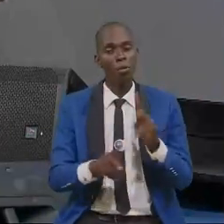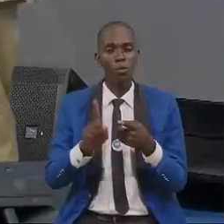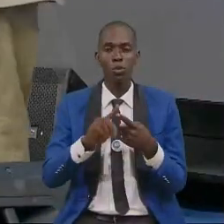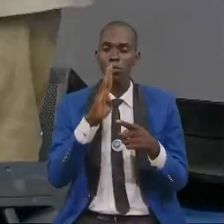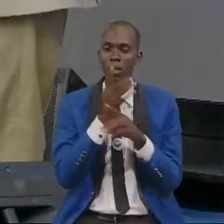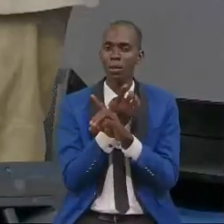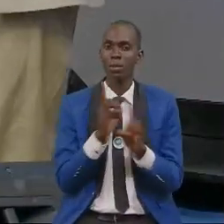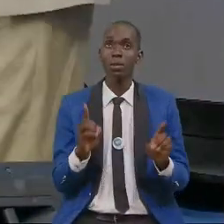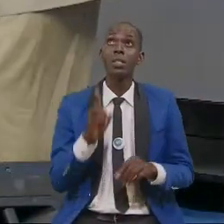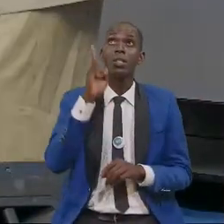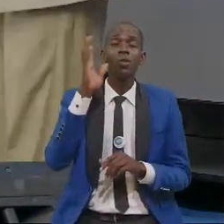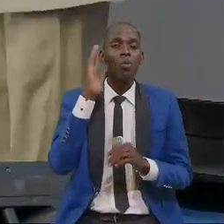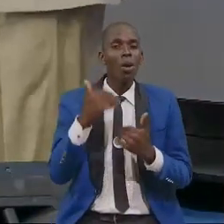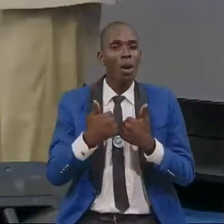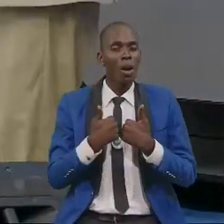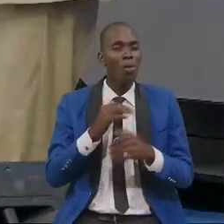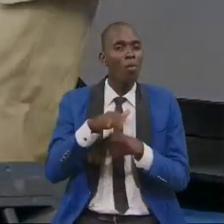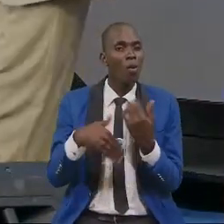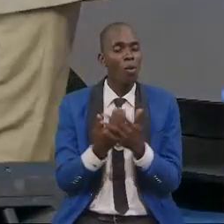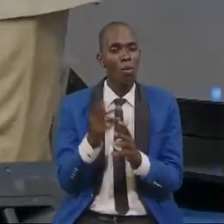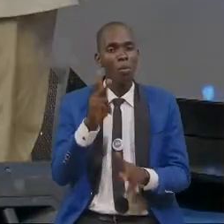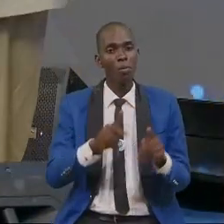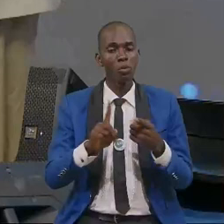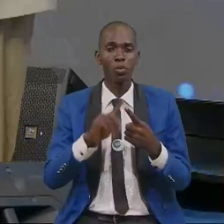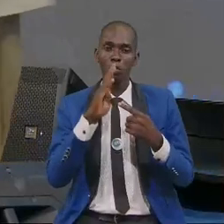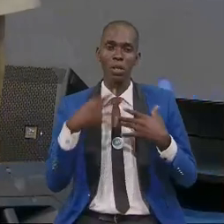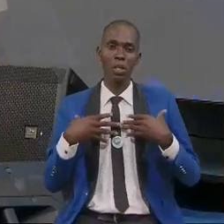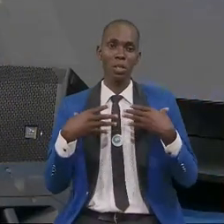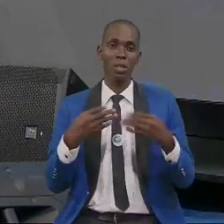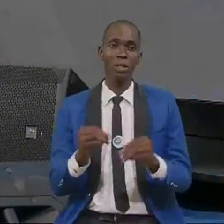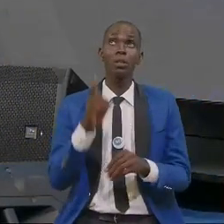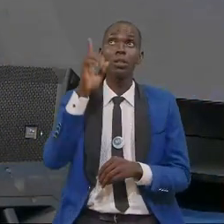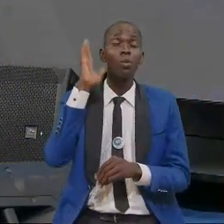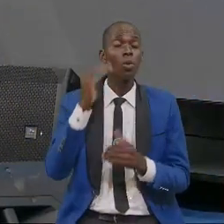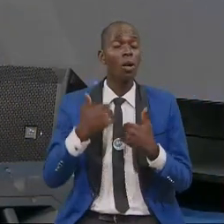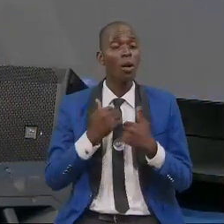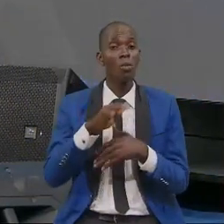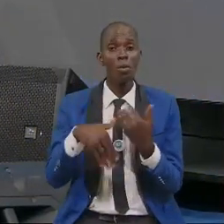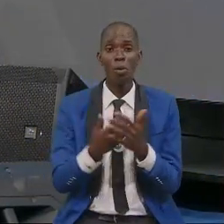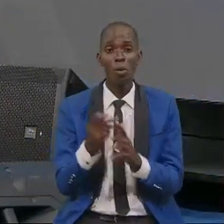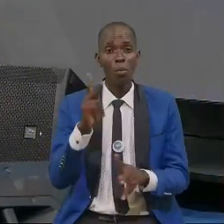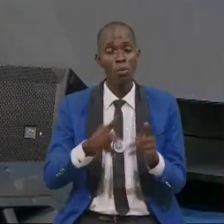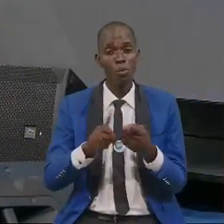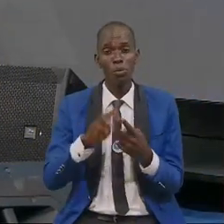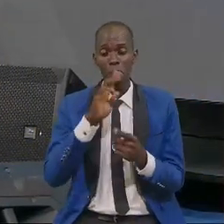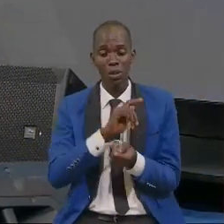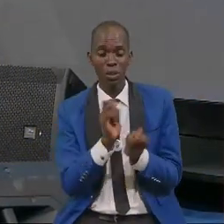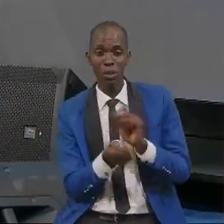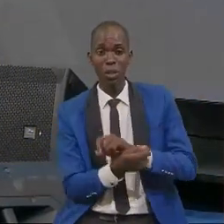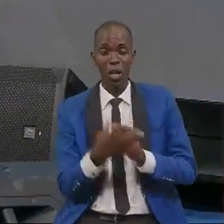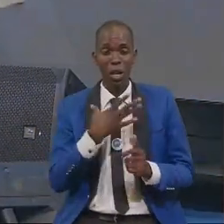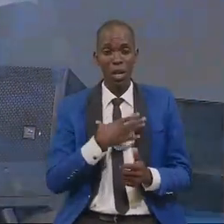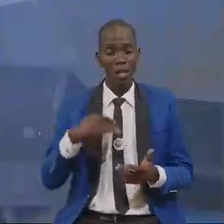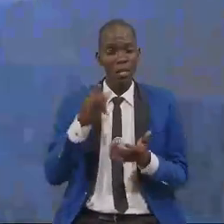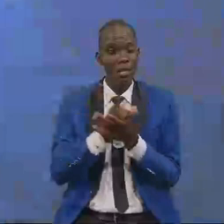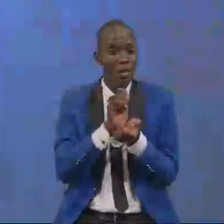il veut que tous les hommes soient guéris il veut que tous les hommes soient transformés et sa puissant